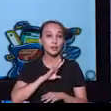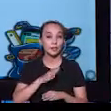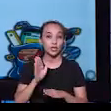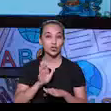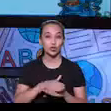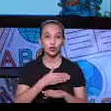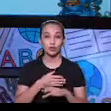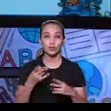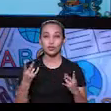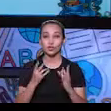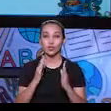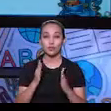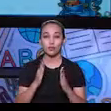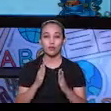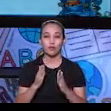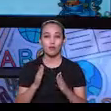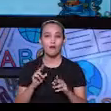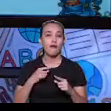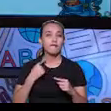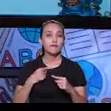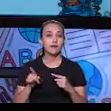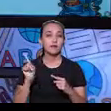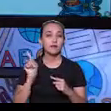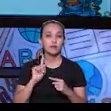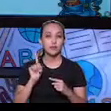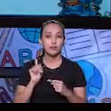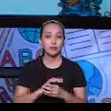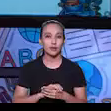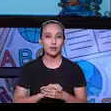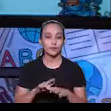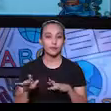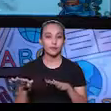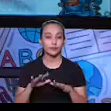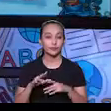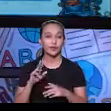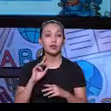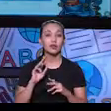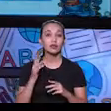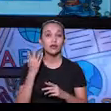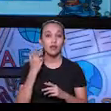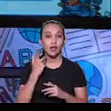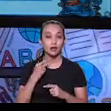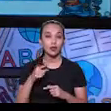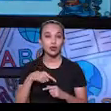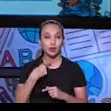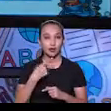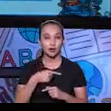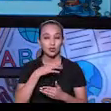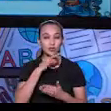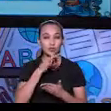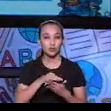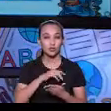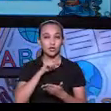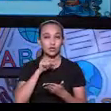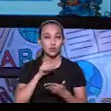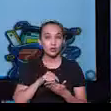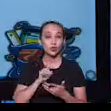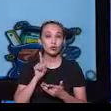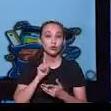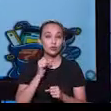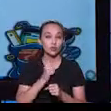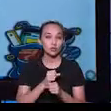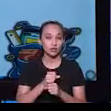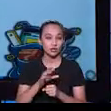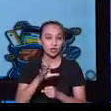баджаральмада. Какая у нас разница? Что действие, когда мы говорим совершилось, отвечает на вопрос,